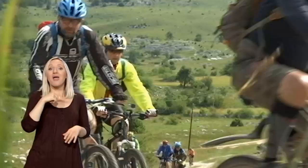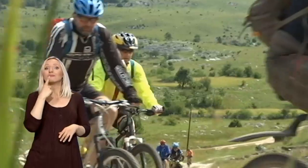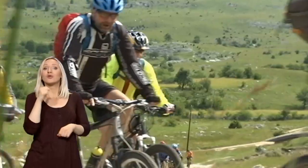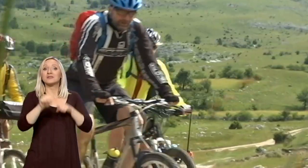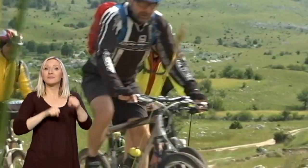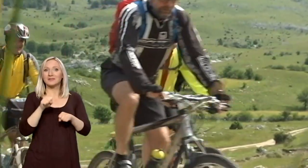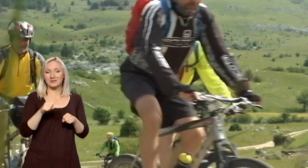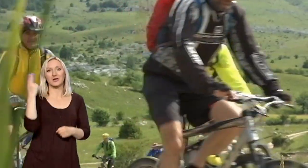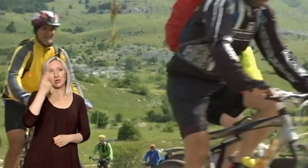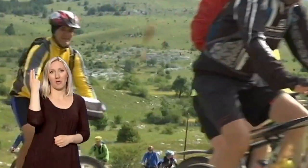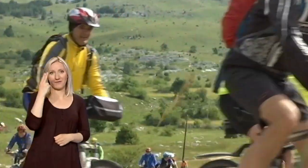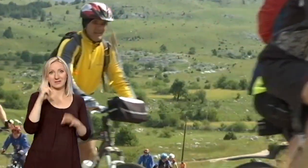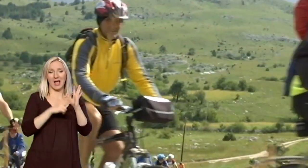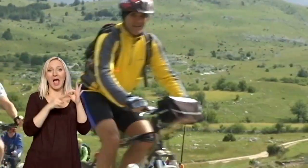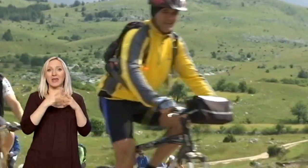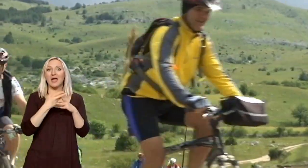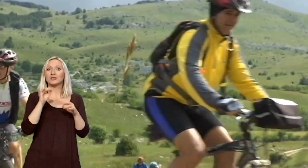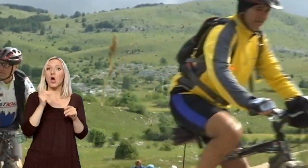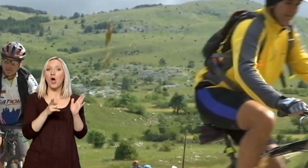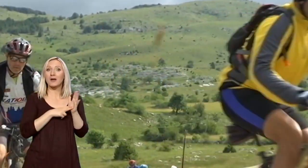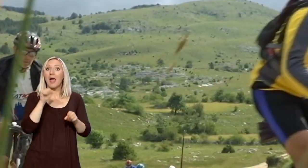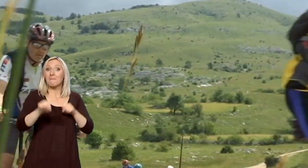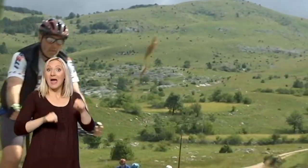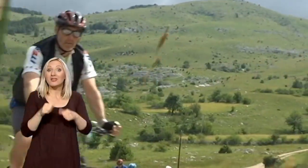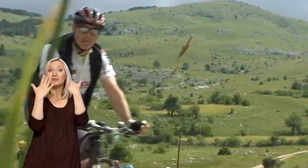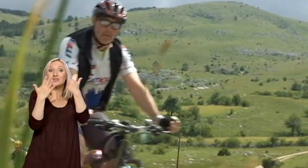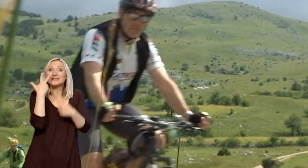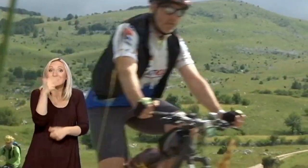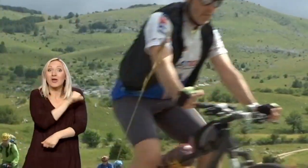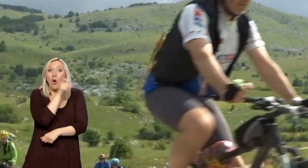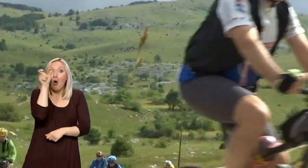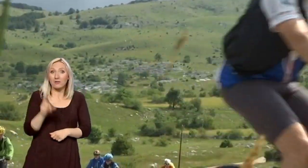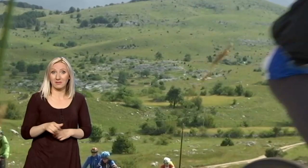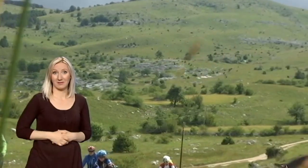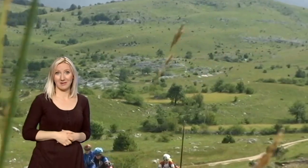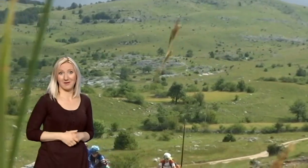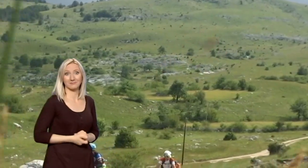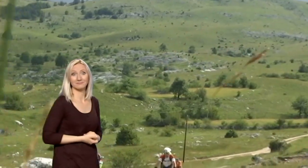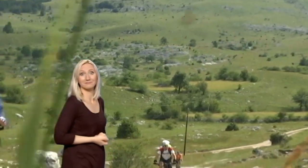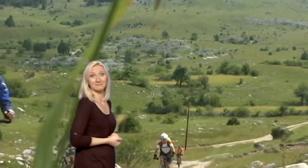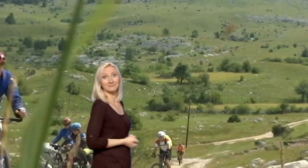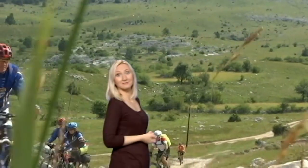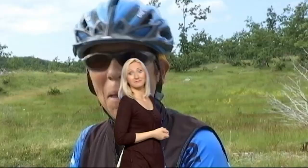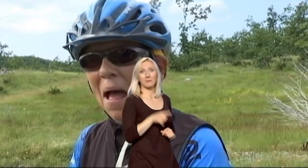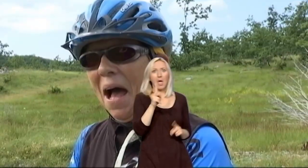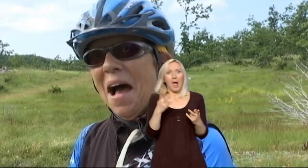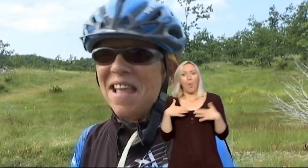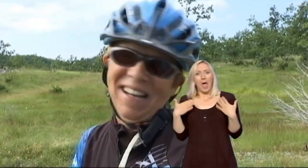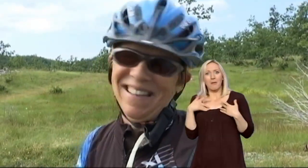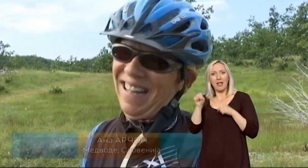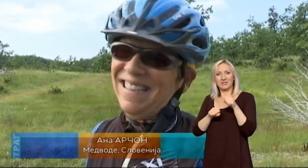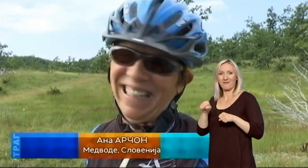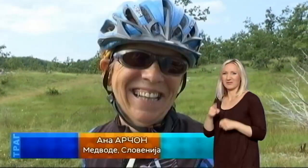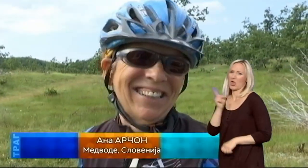Slovenci. Ana Arčon maraton je vozila sa 63 godine. Čini se da vozite, pa boga mi, kao najmlađi. A